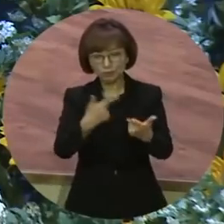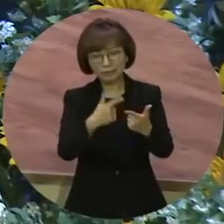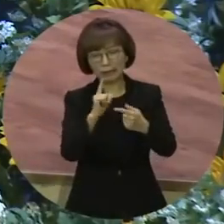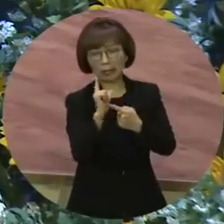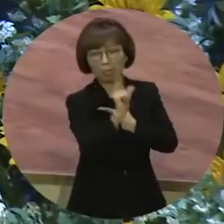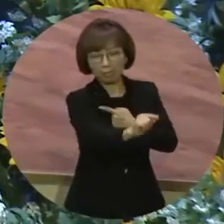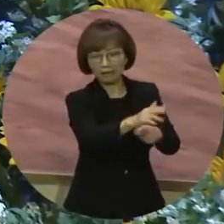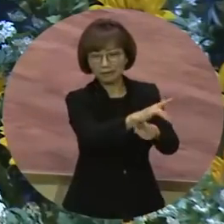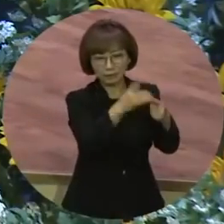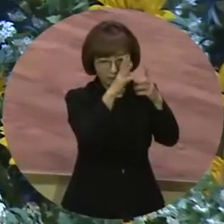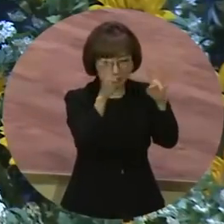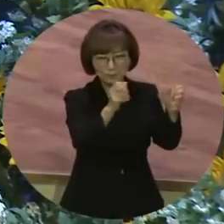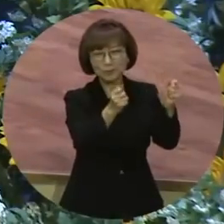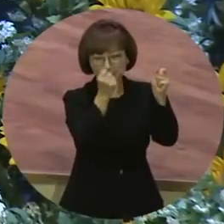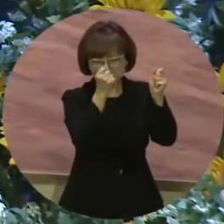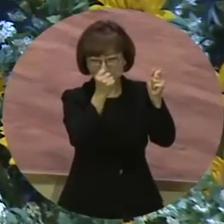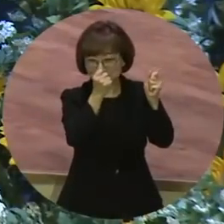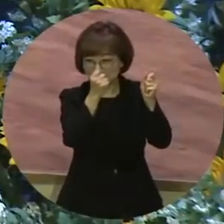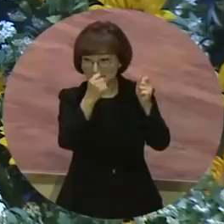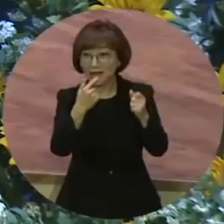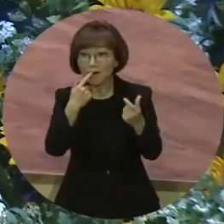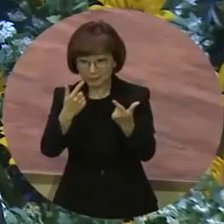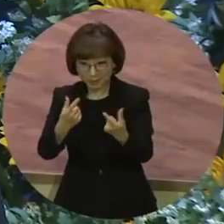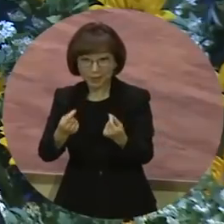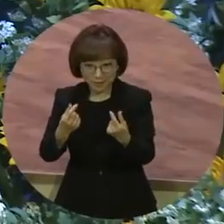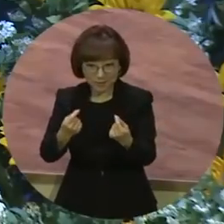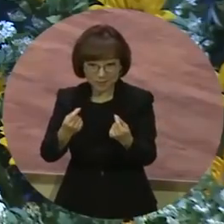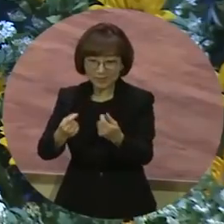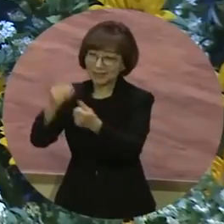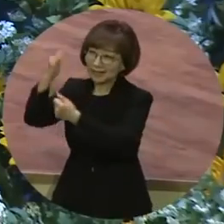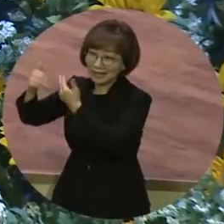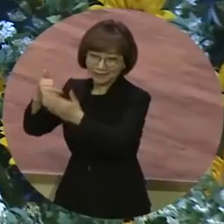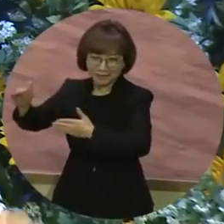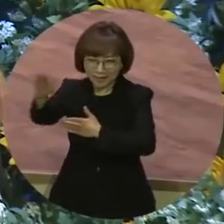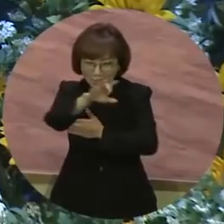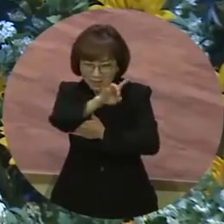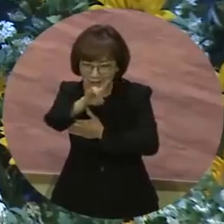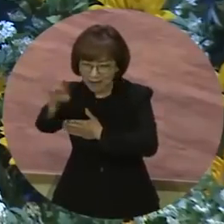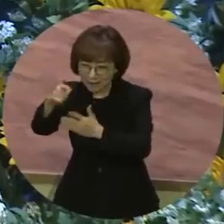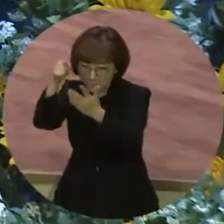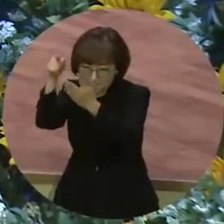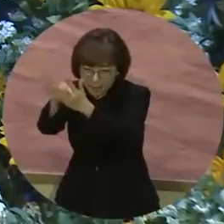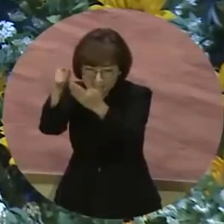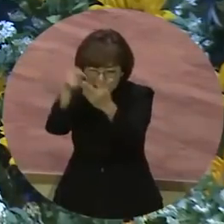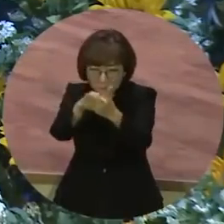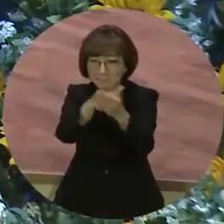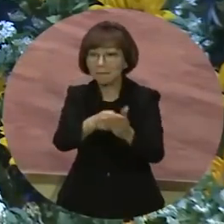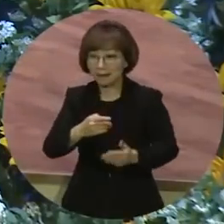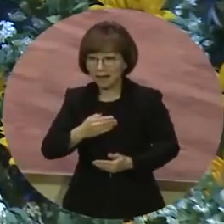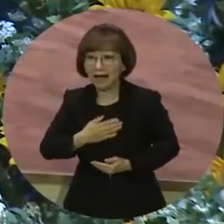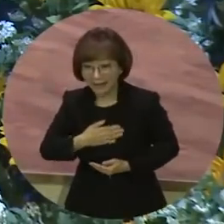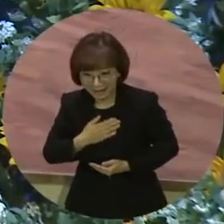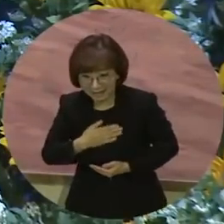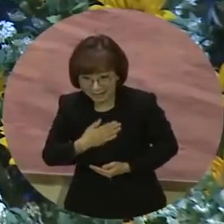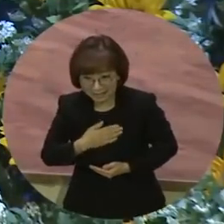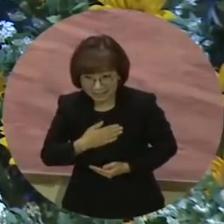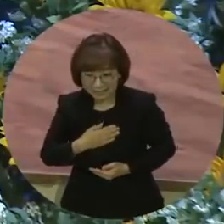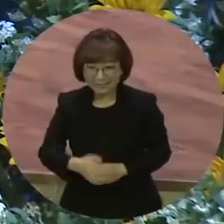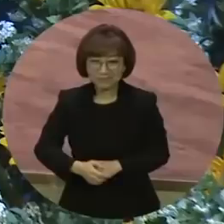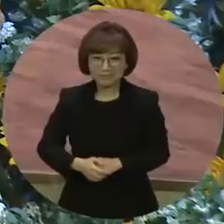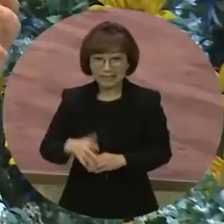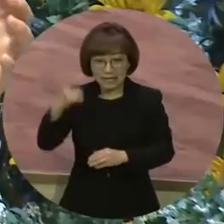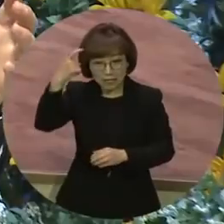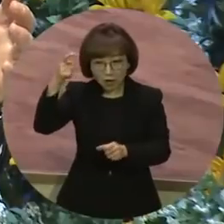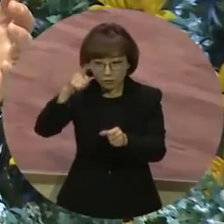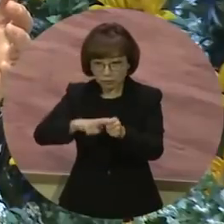너무 잘 알기 때문에 여러분이 잘 아시고 절대로 갈등하지 마시길 바랍니다.